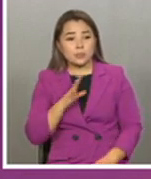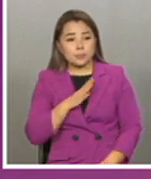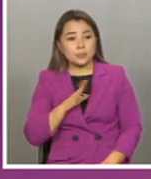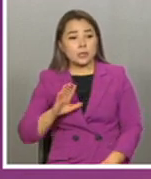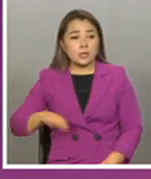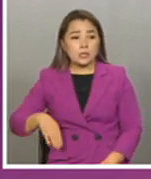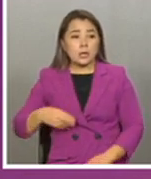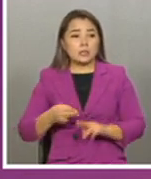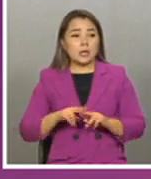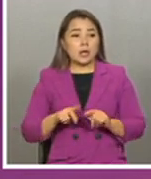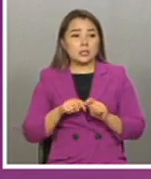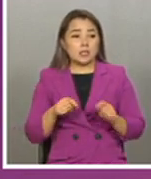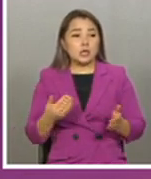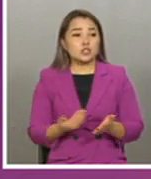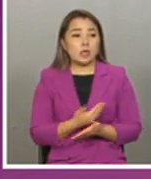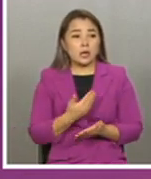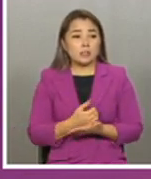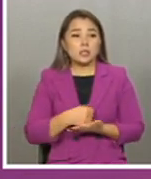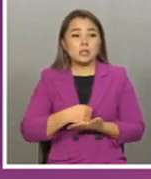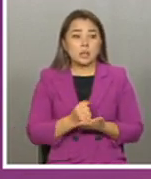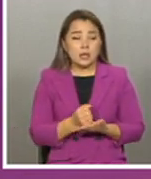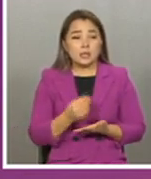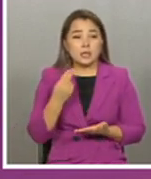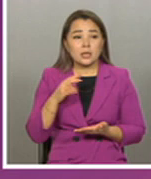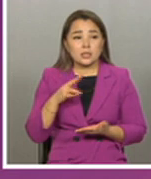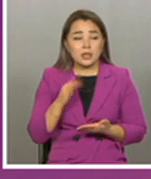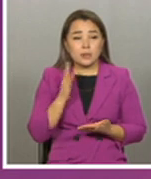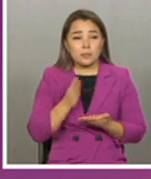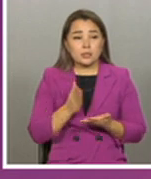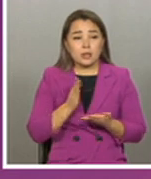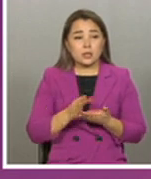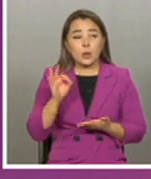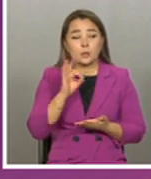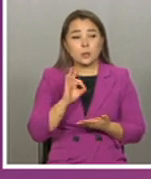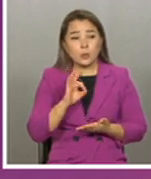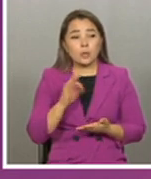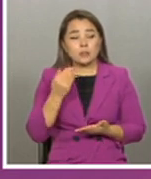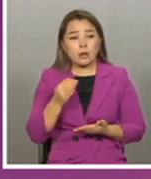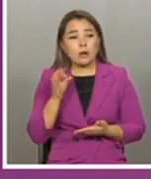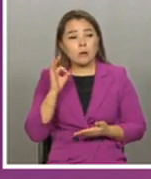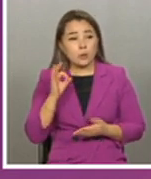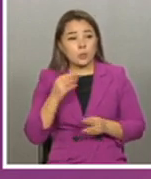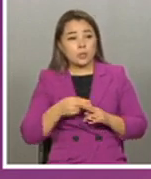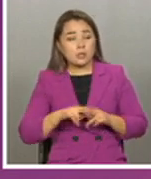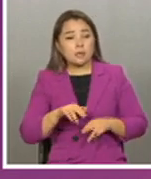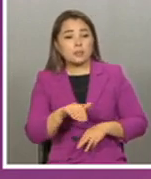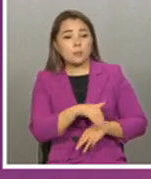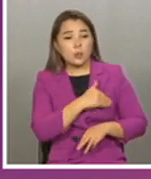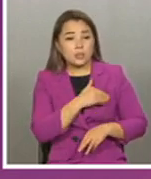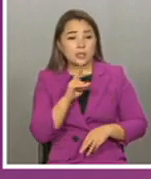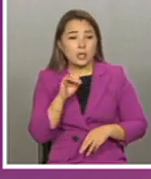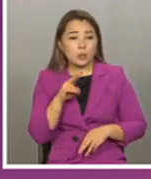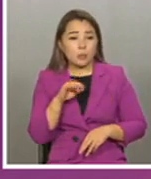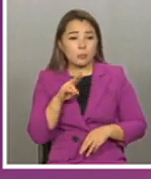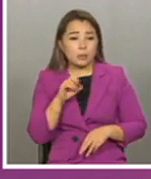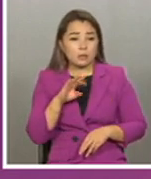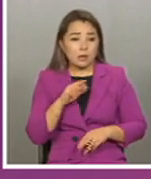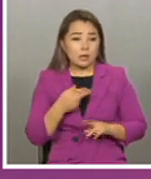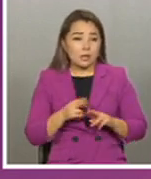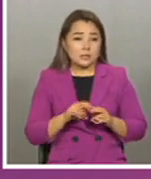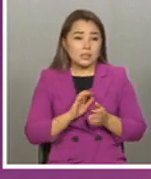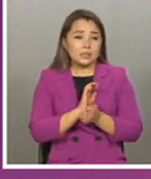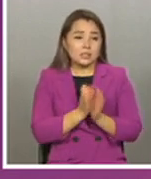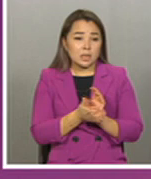оның ашқан жаңалығы расталып, Цельсий бойынша 0 градус температурамен 101 килопаскаль қысымдағы кез